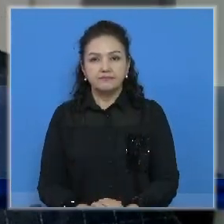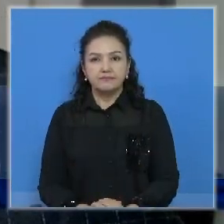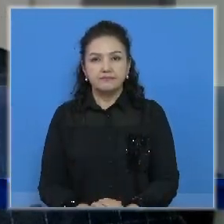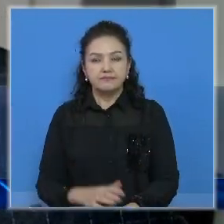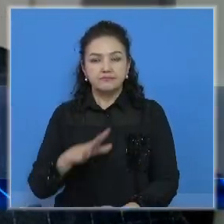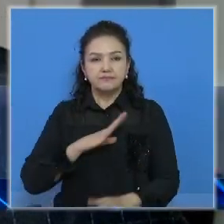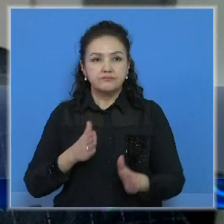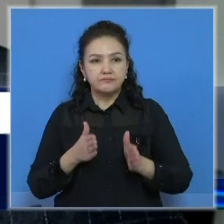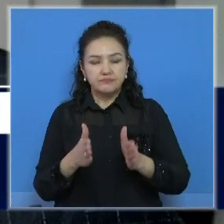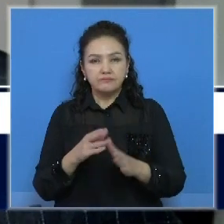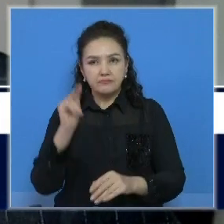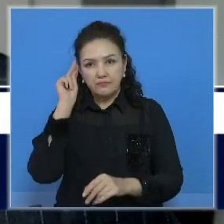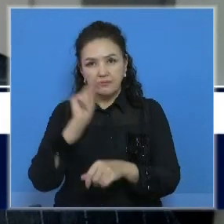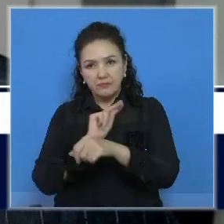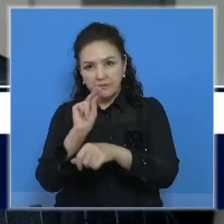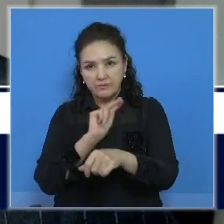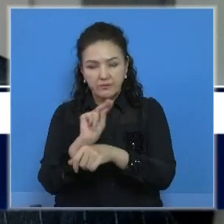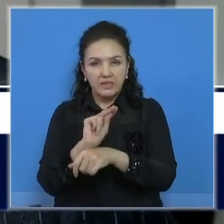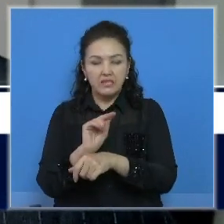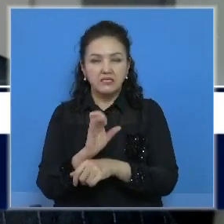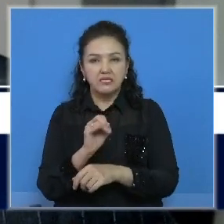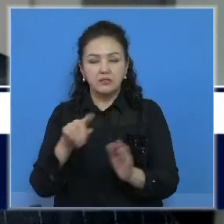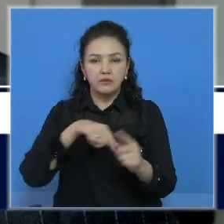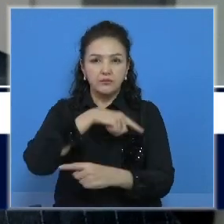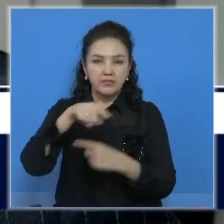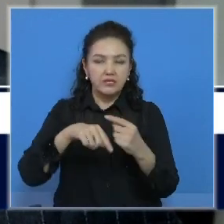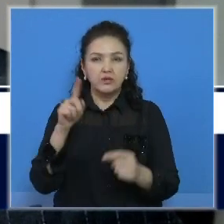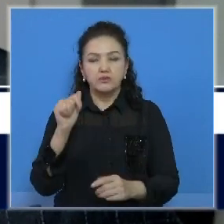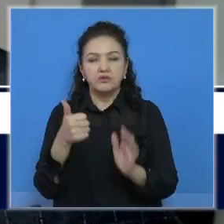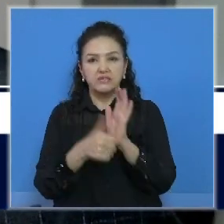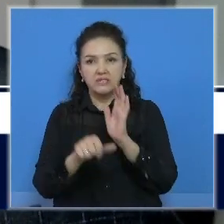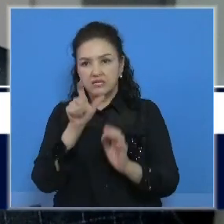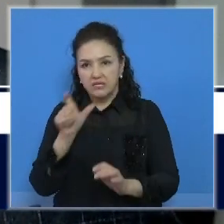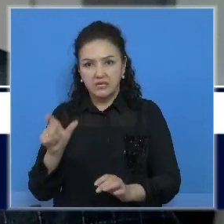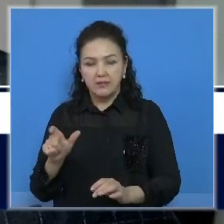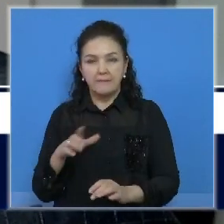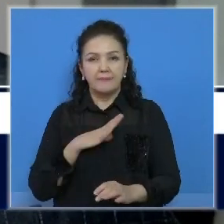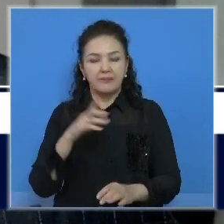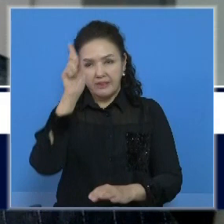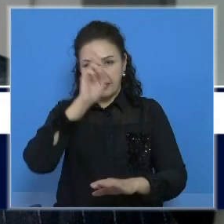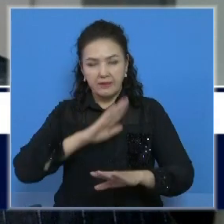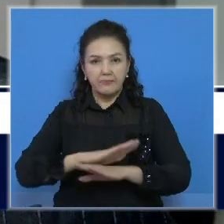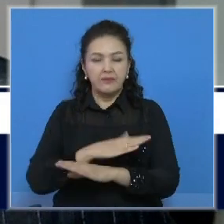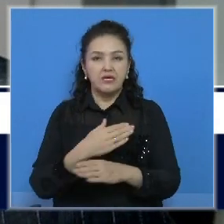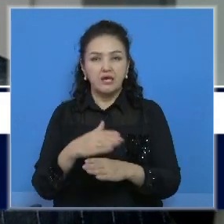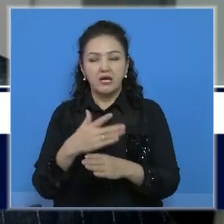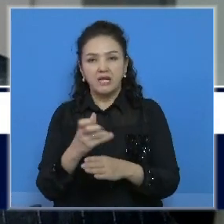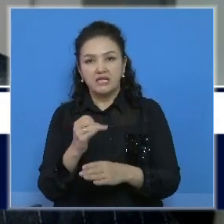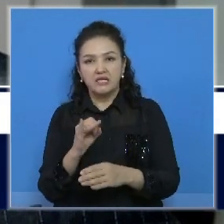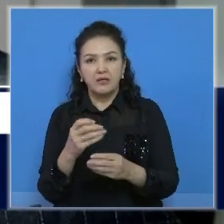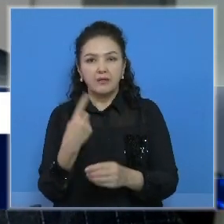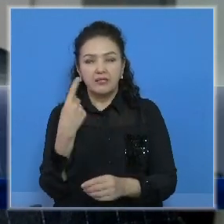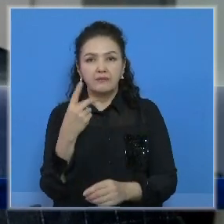направлены на обучение основам предпринимательства по проекту «Бастов бизнес» 160 человек. Государственные безвозмездные гранты в